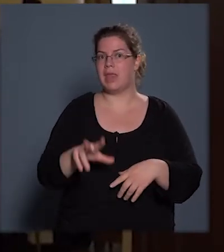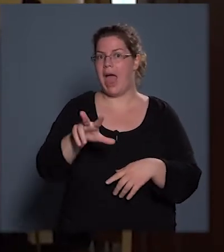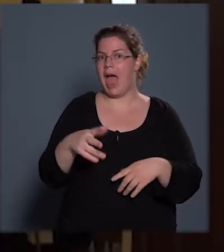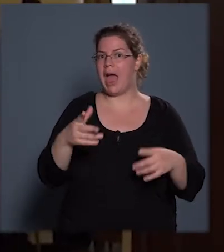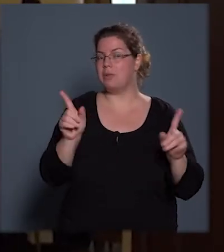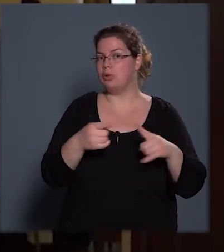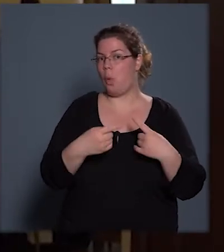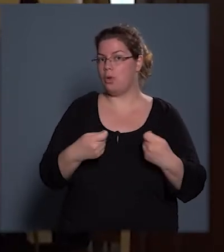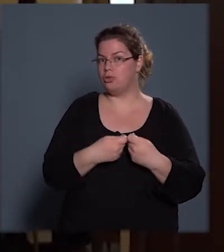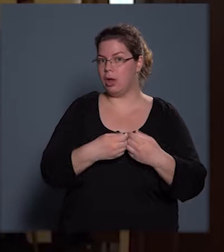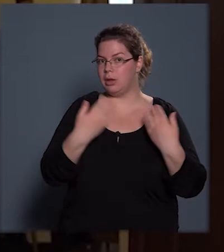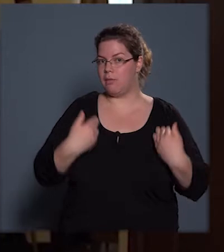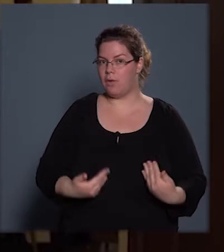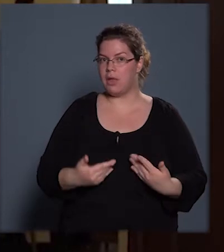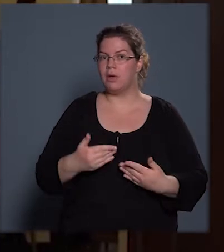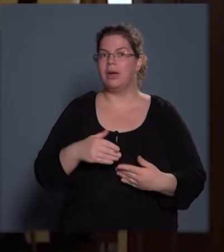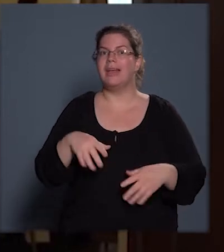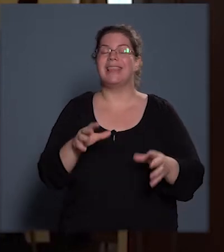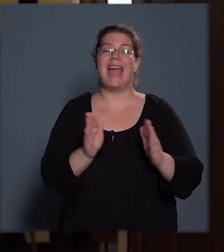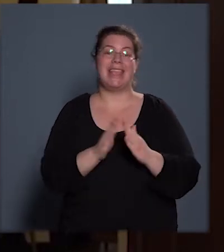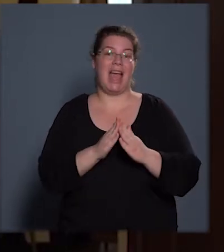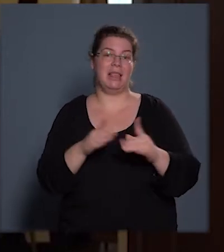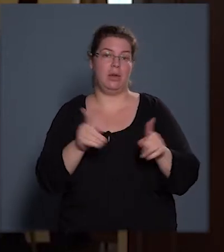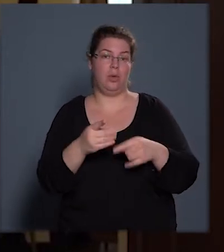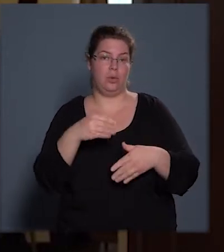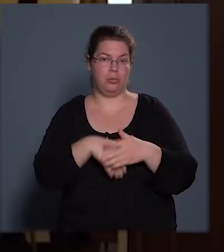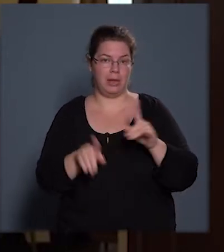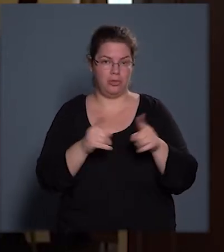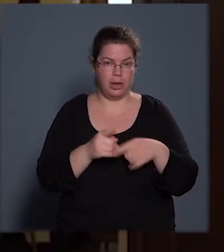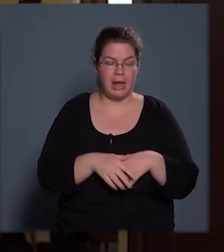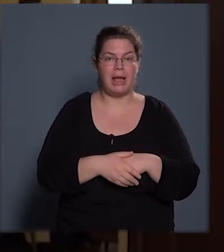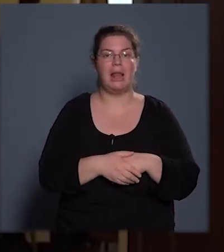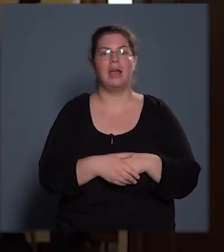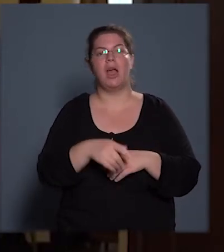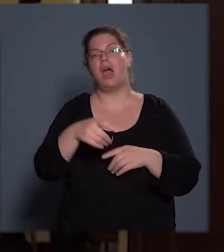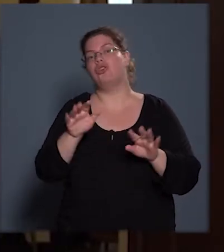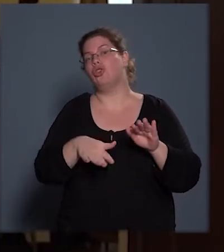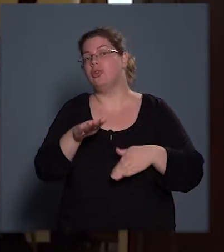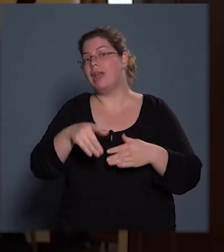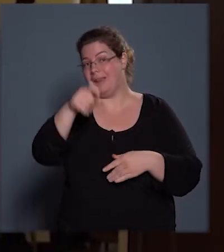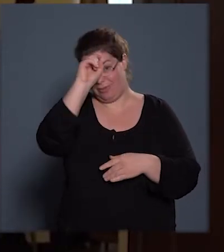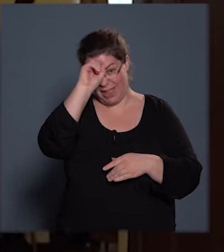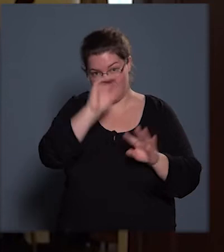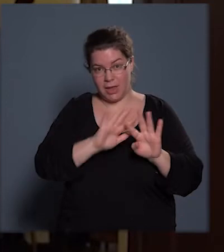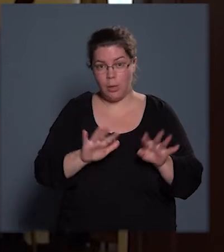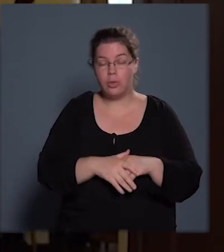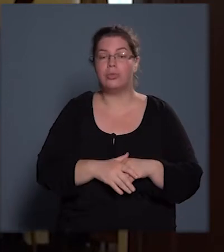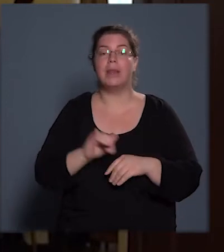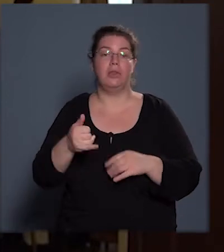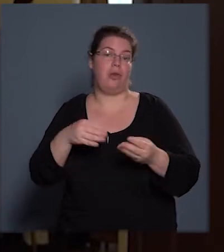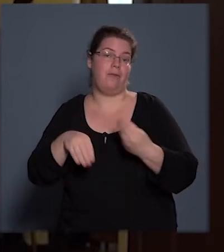kórusnak a tagja vagyok, az egyházi kórusban is énekelek, a soroksári férfi kórusban és itt a vegyes kórusban